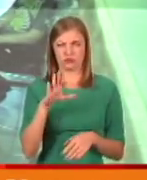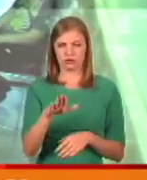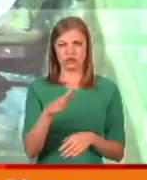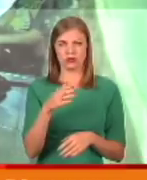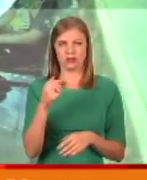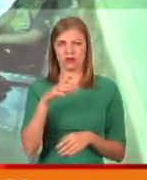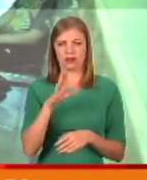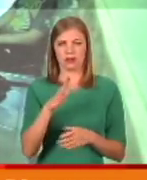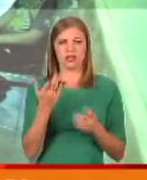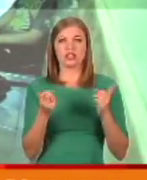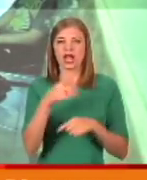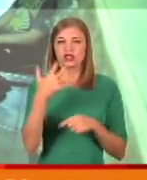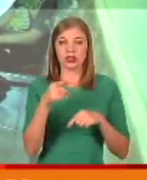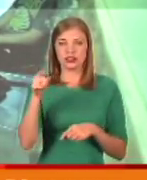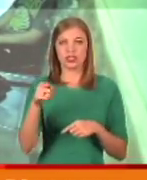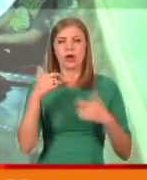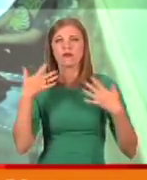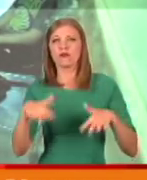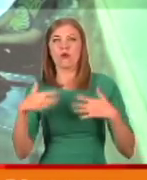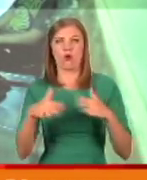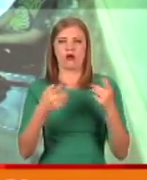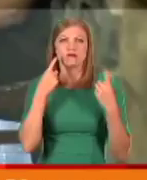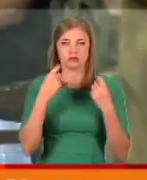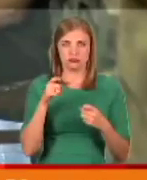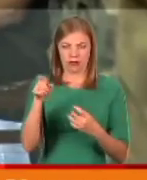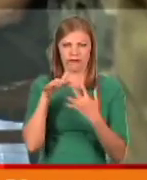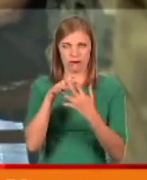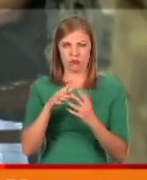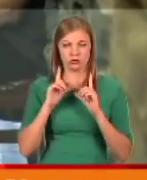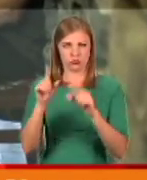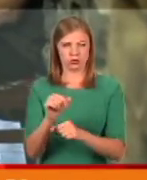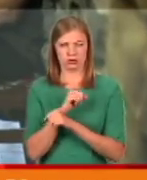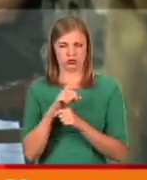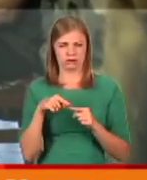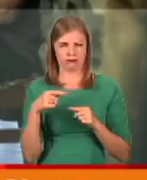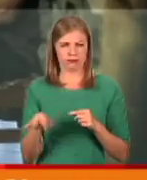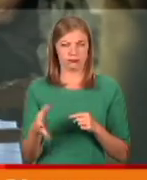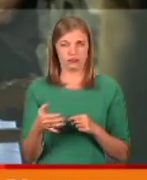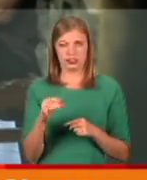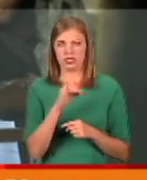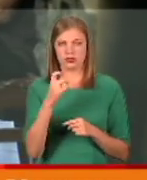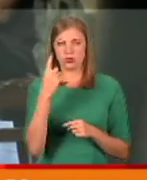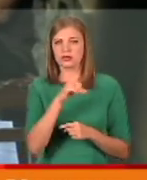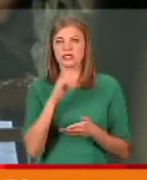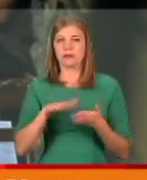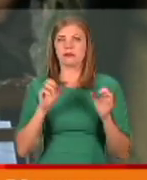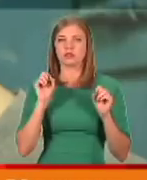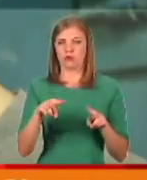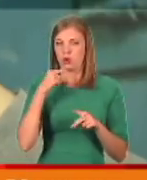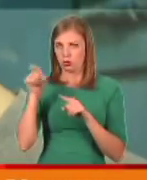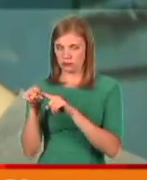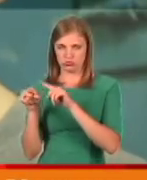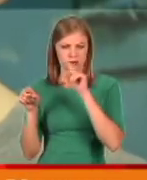я бы не поехала, даже если бы там, правда, и море, и пальмы были, там военные действия, вы туда ехали отдыхать? из самого одного из самых безопасных городов